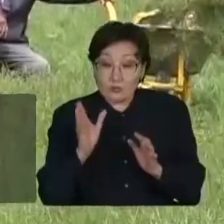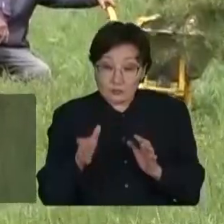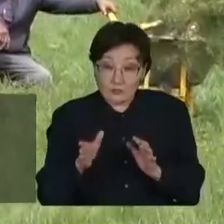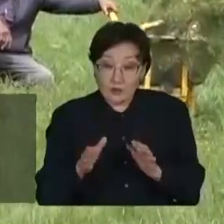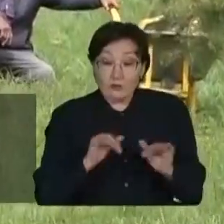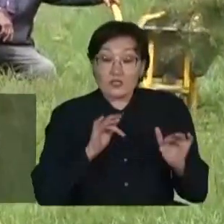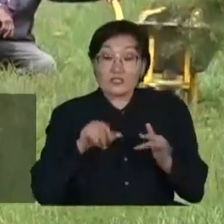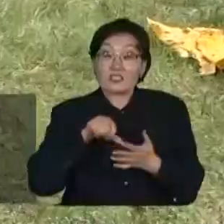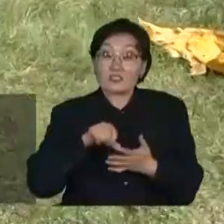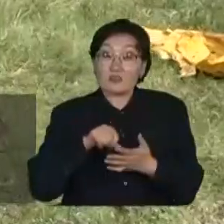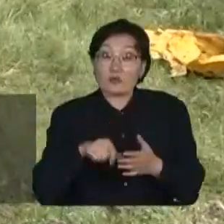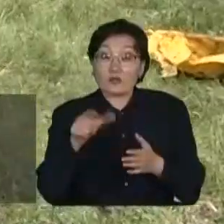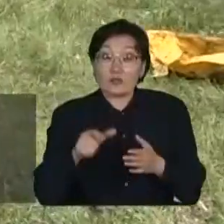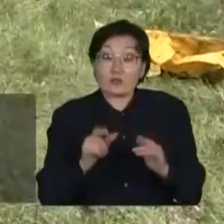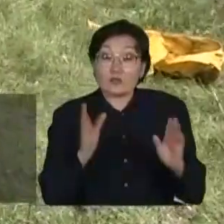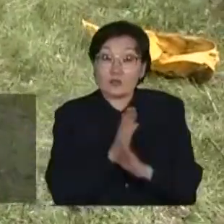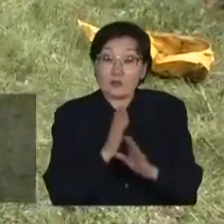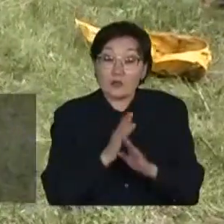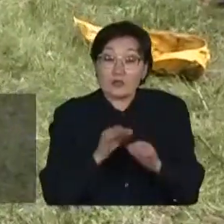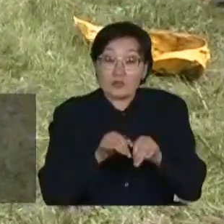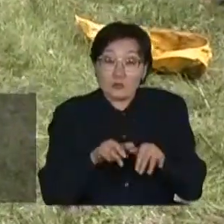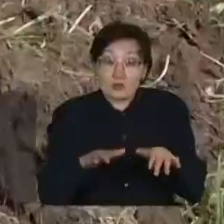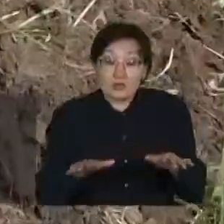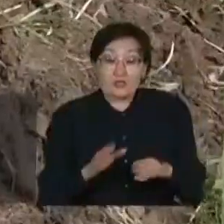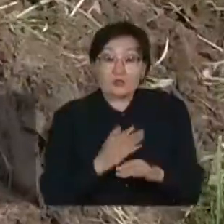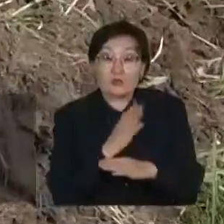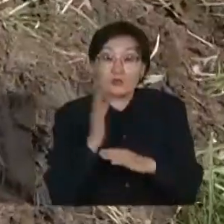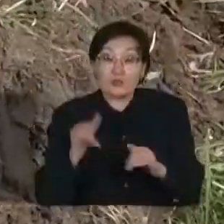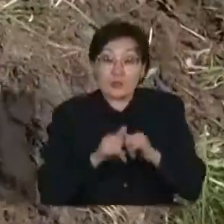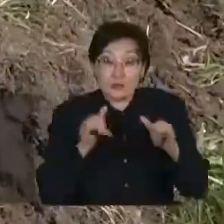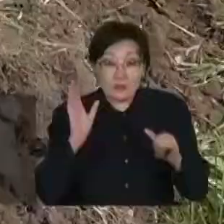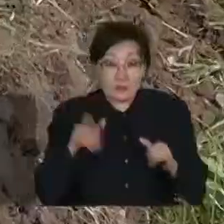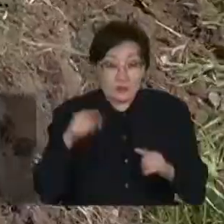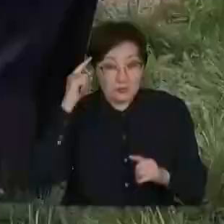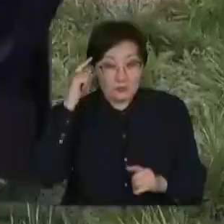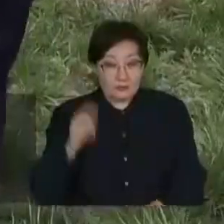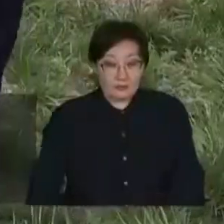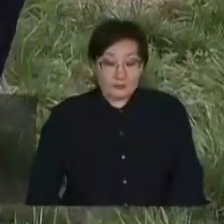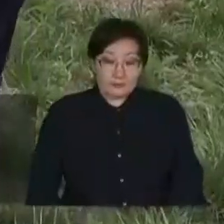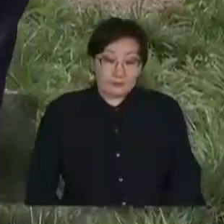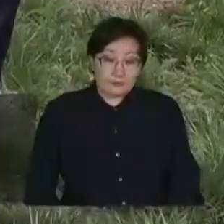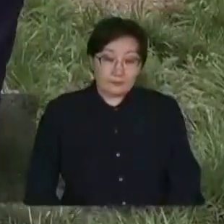болады. Науқанға қатысушылар өсімдіктер тамыр жайып, жасыл аймақ көркейе түседі деген ниет білдірді.